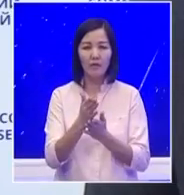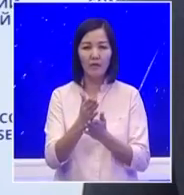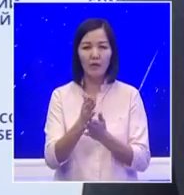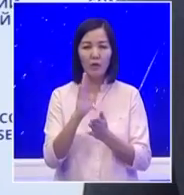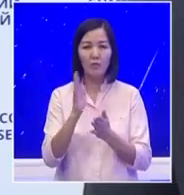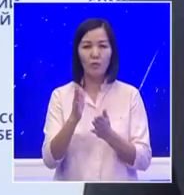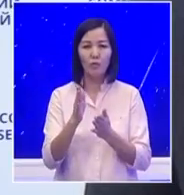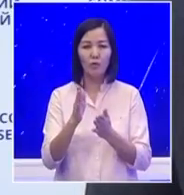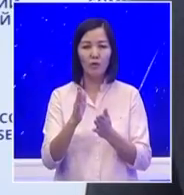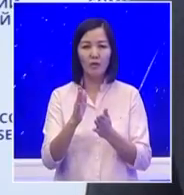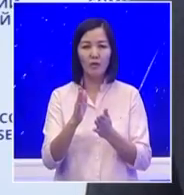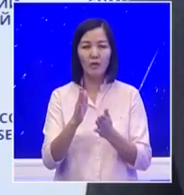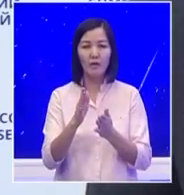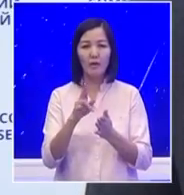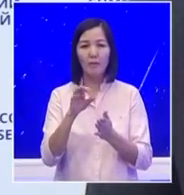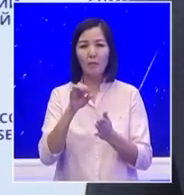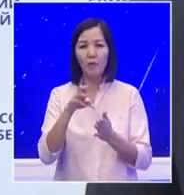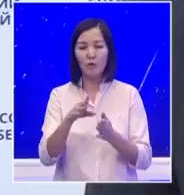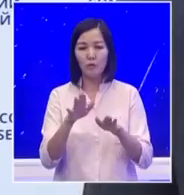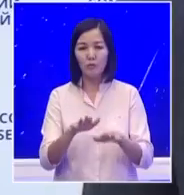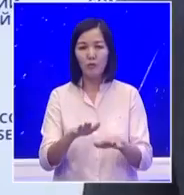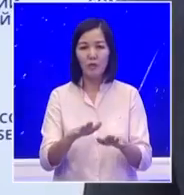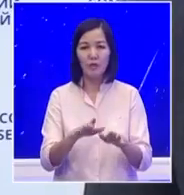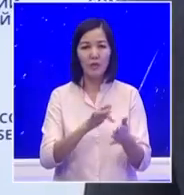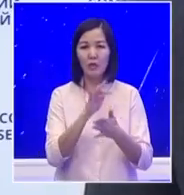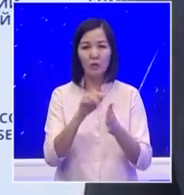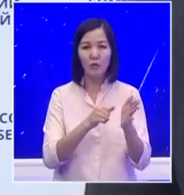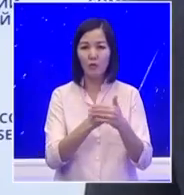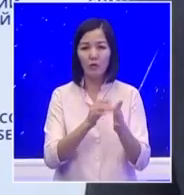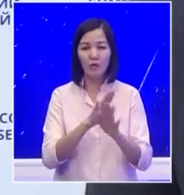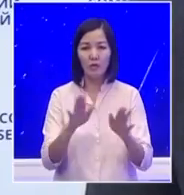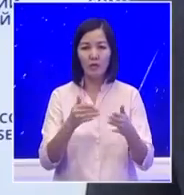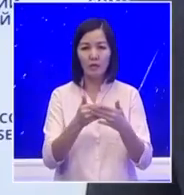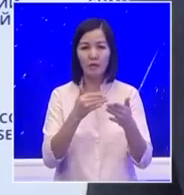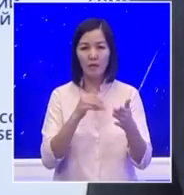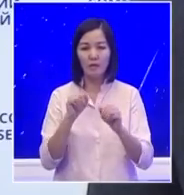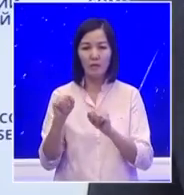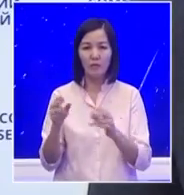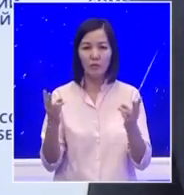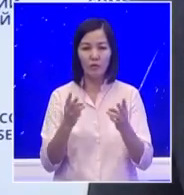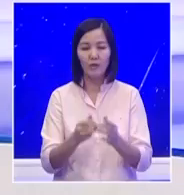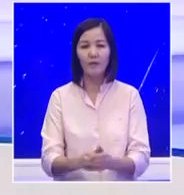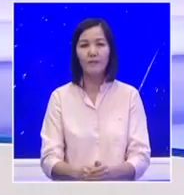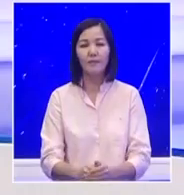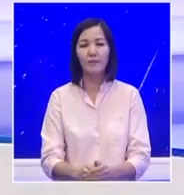блокпосты. Это не говорит о том, что город будет закрыт. Это превентивные меры против распространения коронавируса.